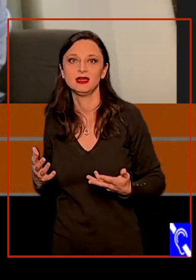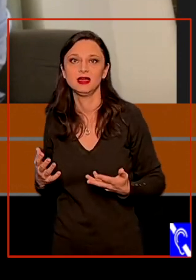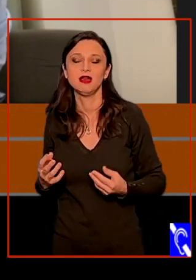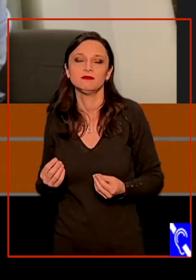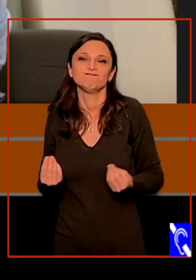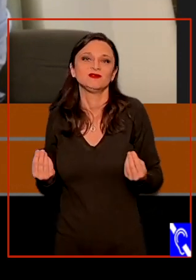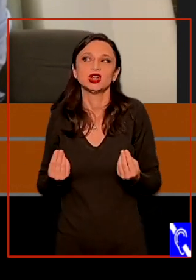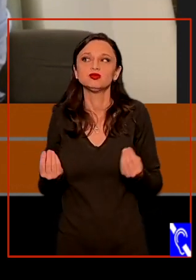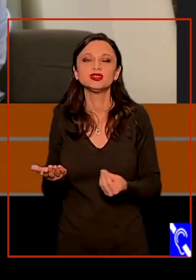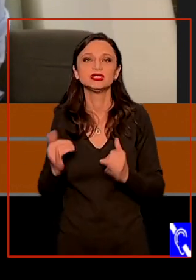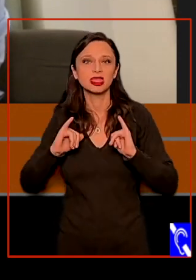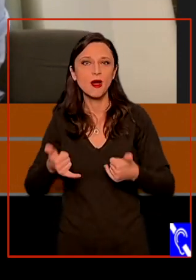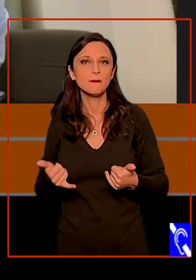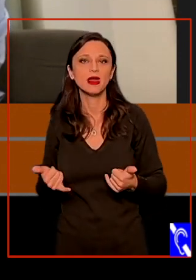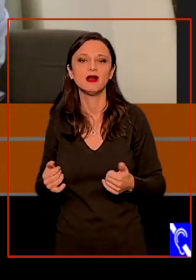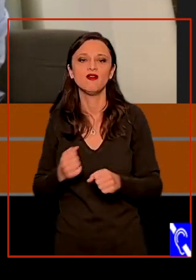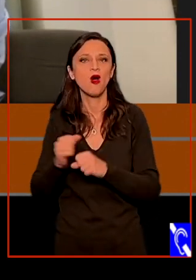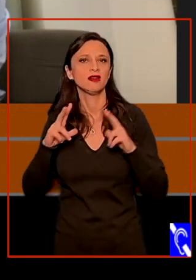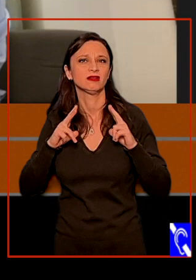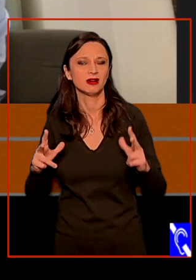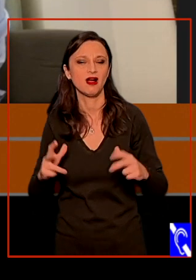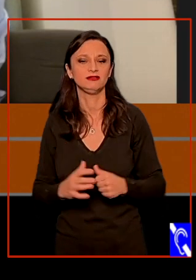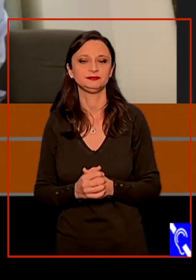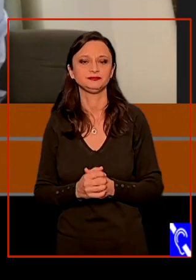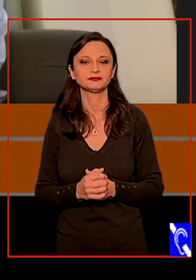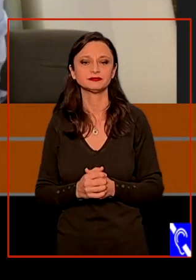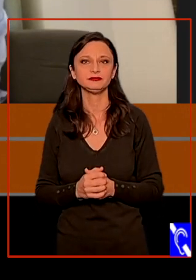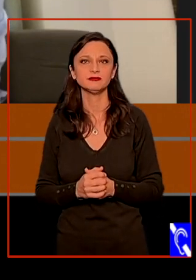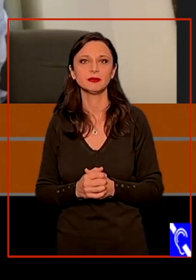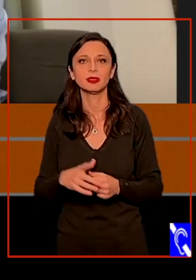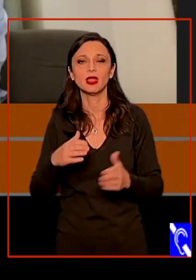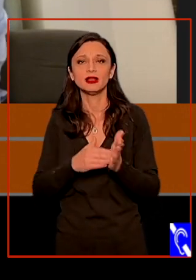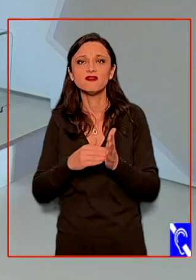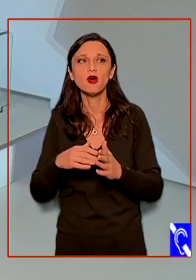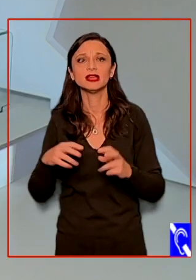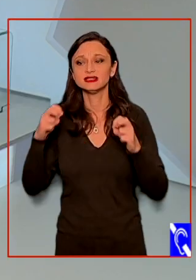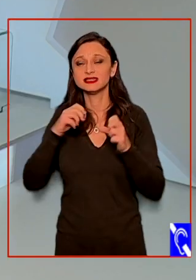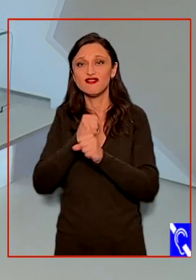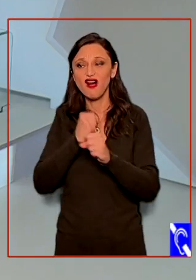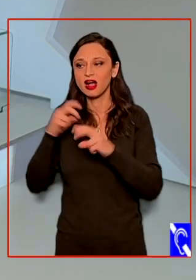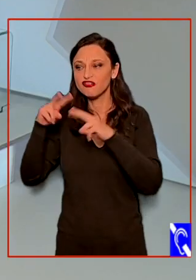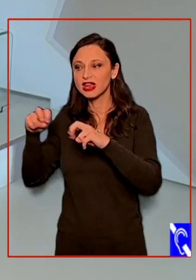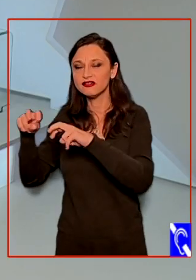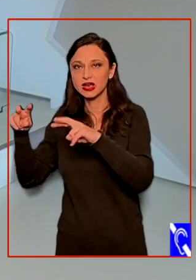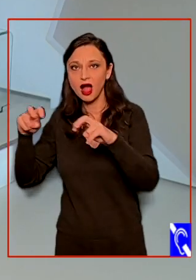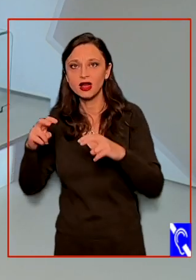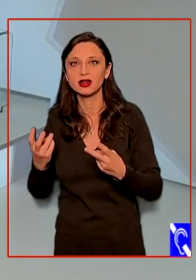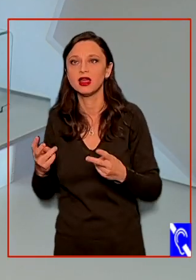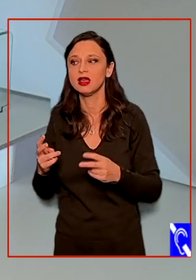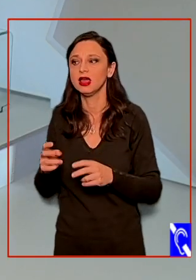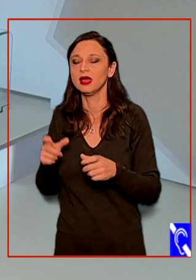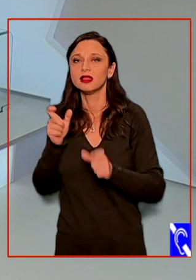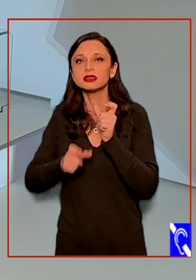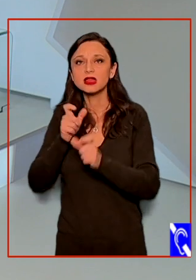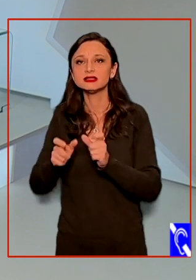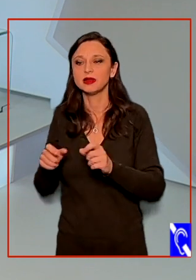să apară nenorociri, nu? Pentru că nu mai există acest, cum îi spunem noi, public scrutiny, nu? Adică da, nu mai există un ochi exterior care